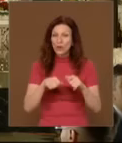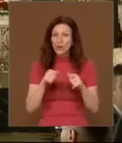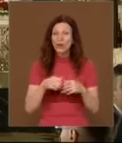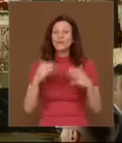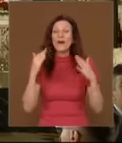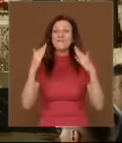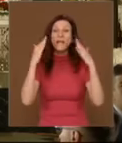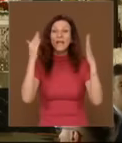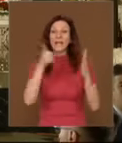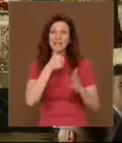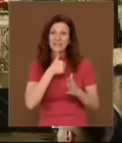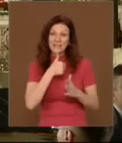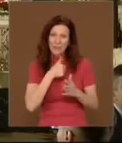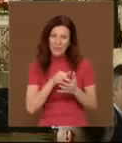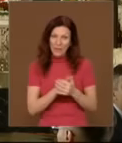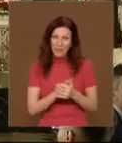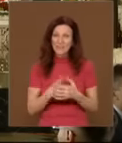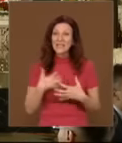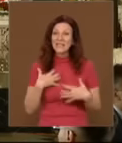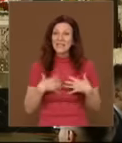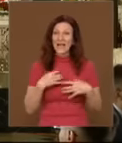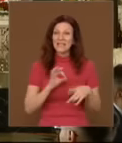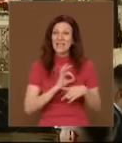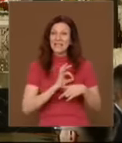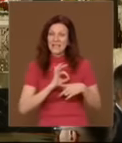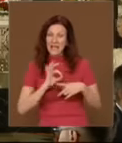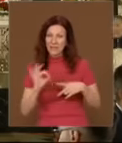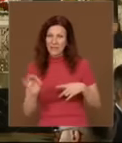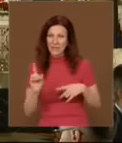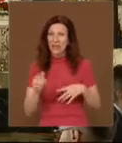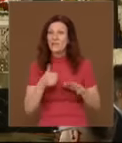седмица, момента, в който все още